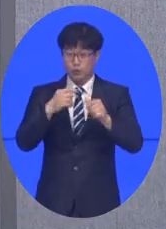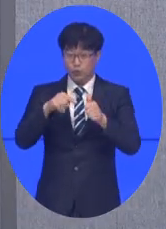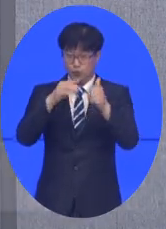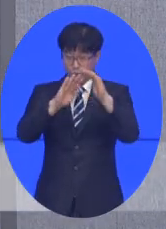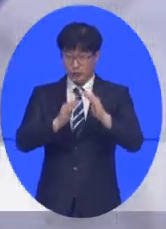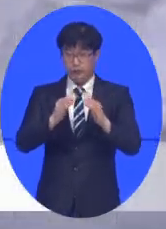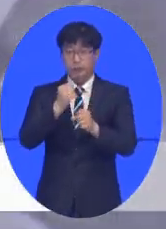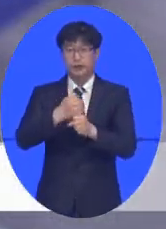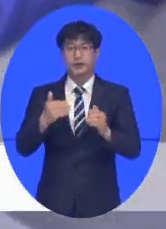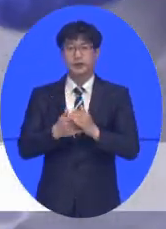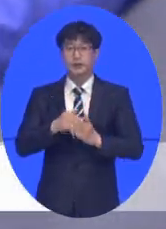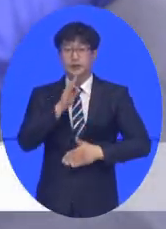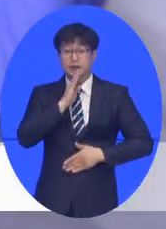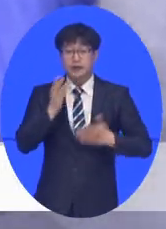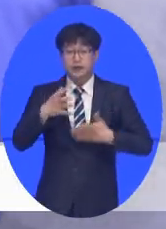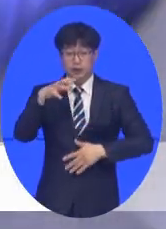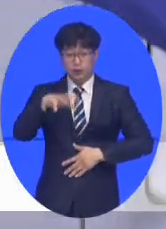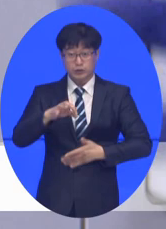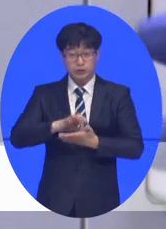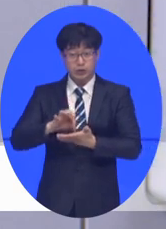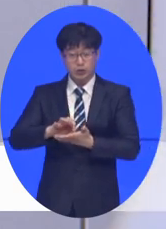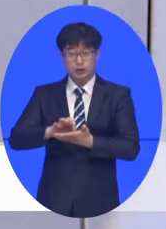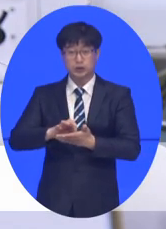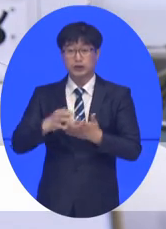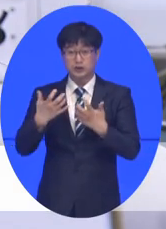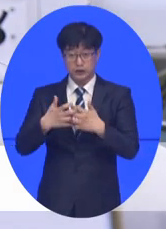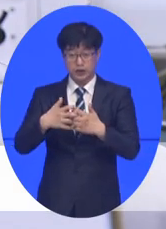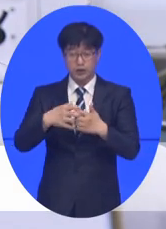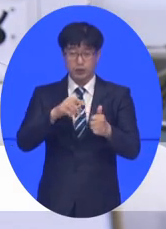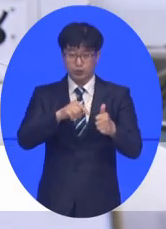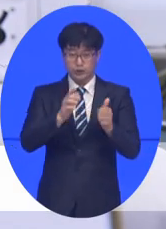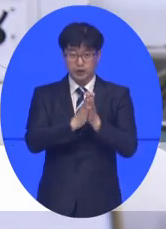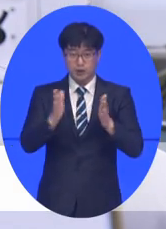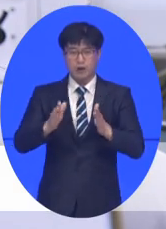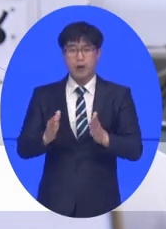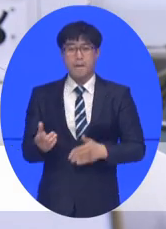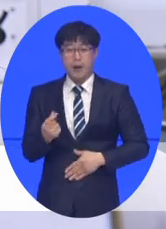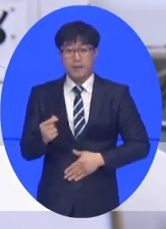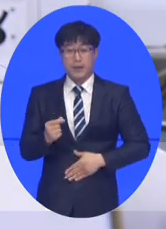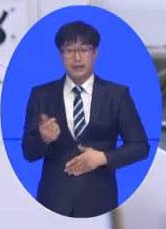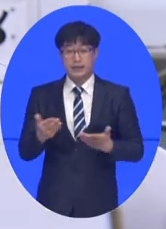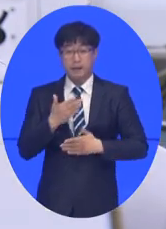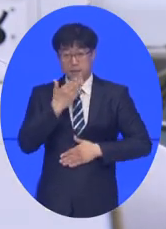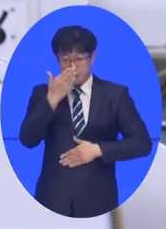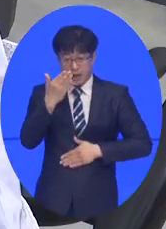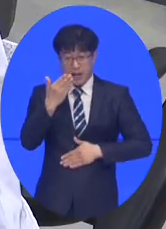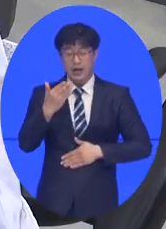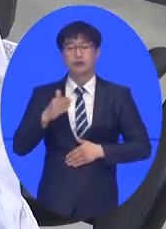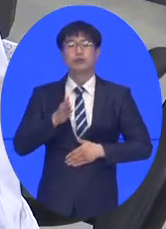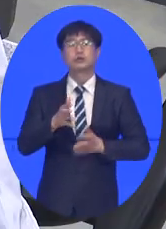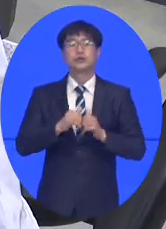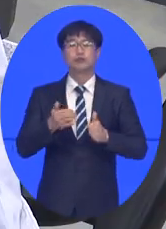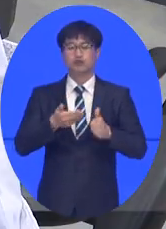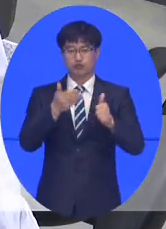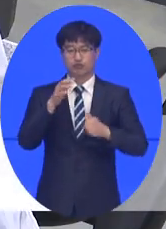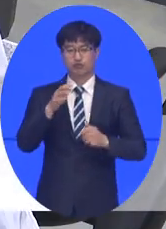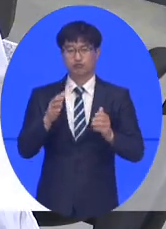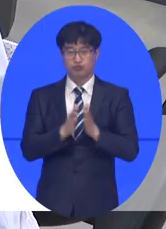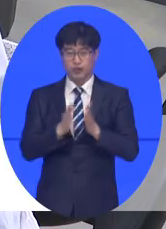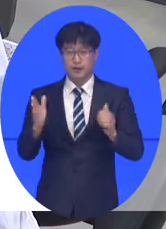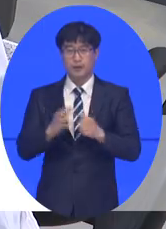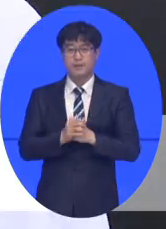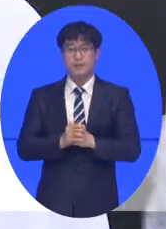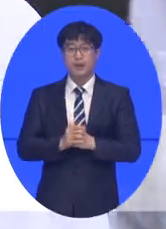실제 현장에서 쓰는 장비들로 교육을 진행해 바로 투입될 수 있는 전문가를 길러내는 과정입니다. 기업이 참여했기